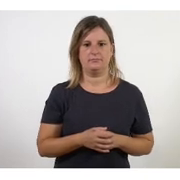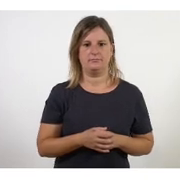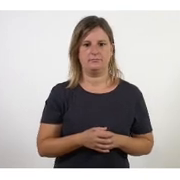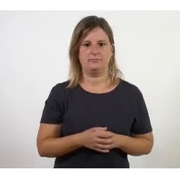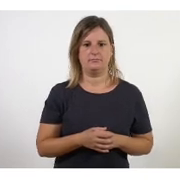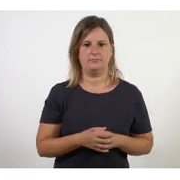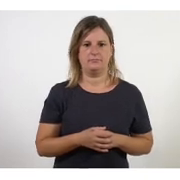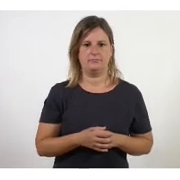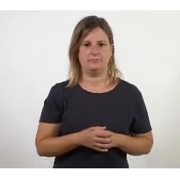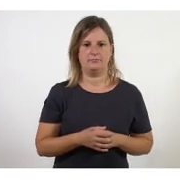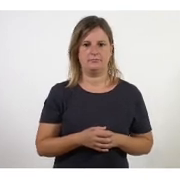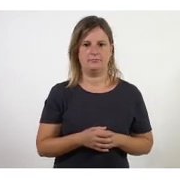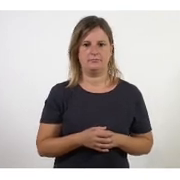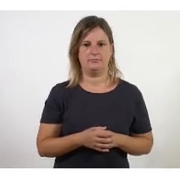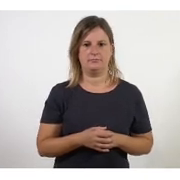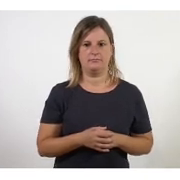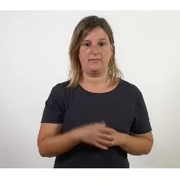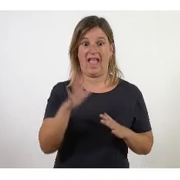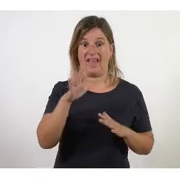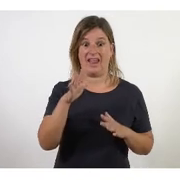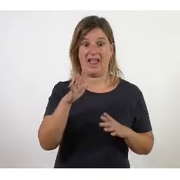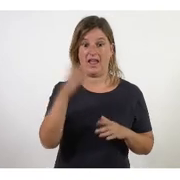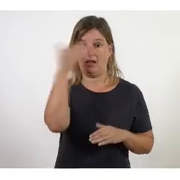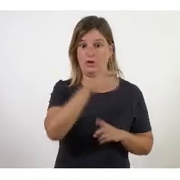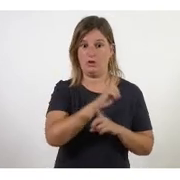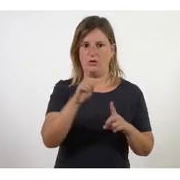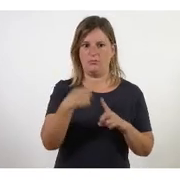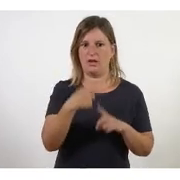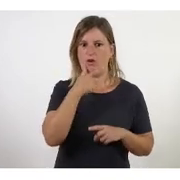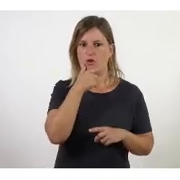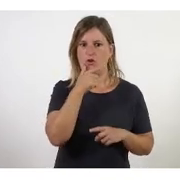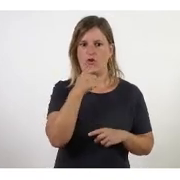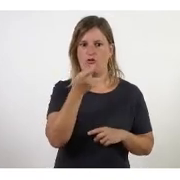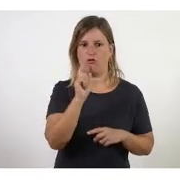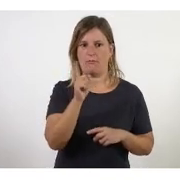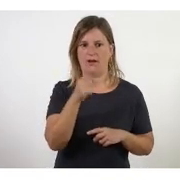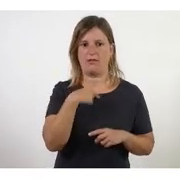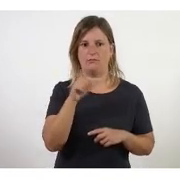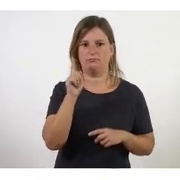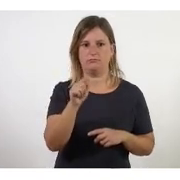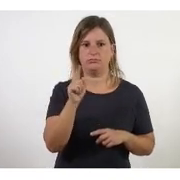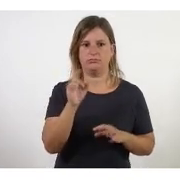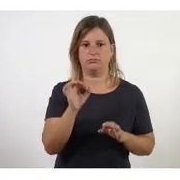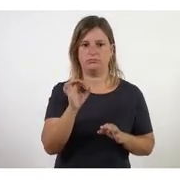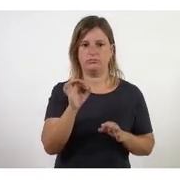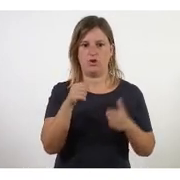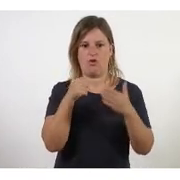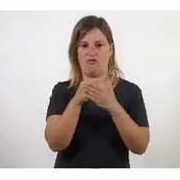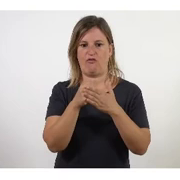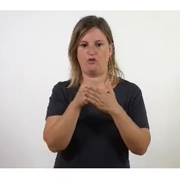Ara aniré una miqueta per feina, que ningú se'm despisti. Aquest color no m'agrada. Me'n vaig als colors. Me'n vaig al